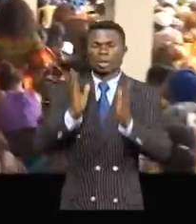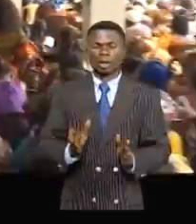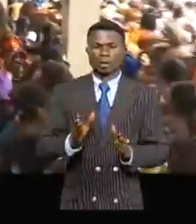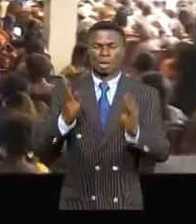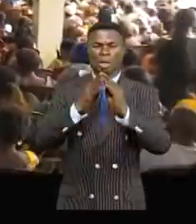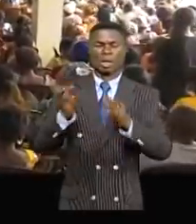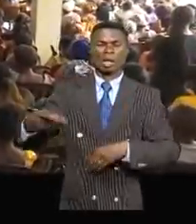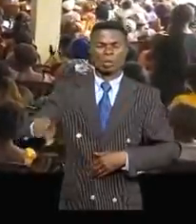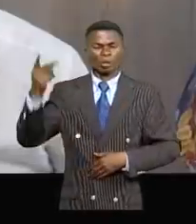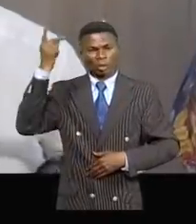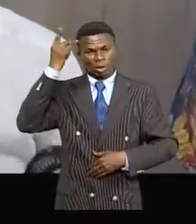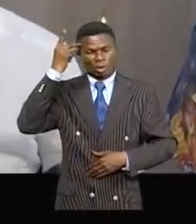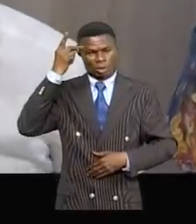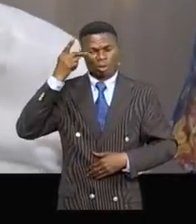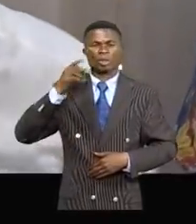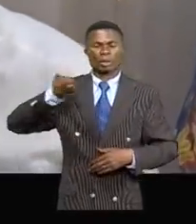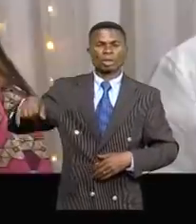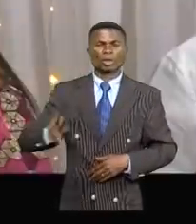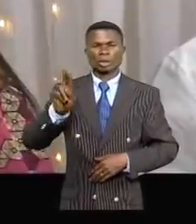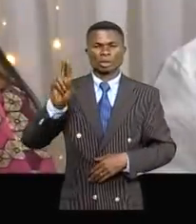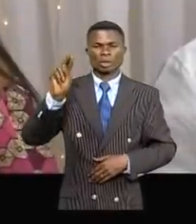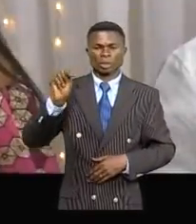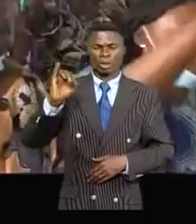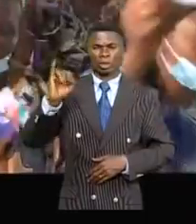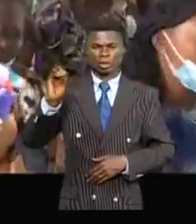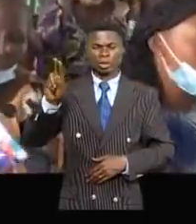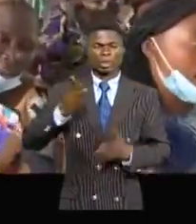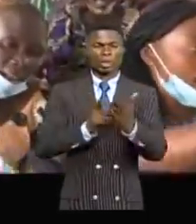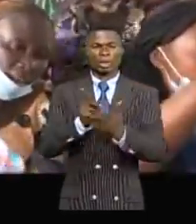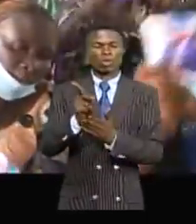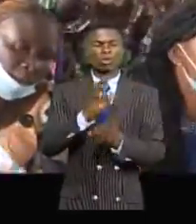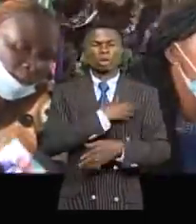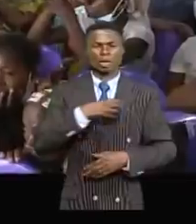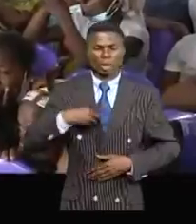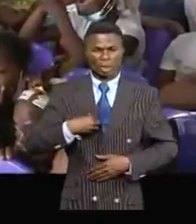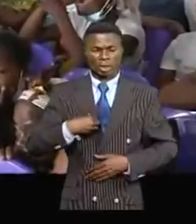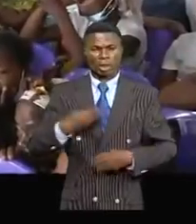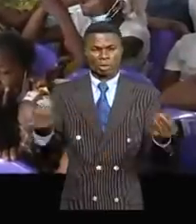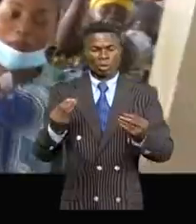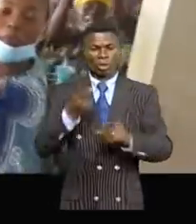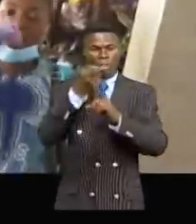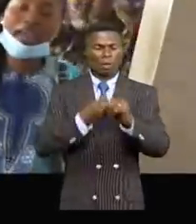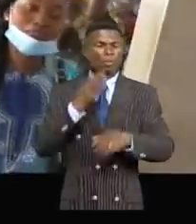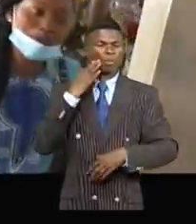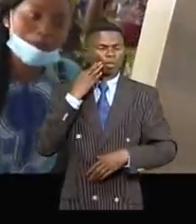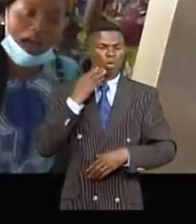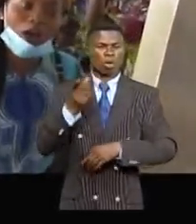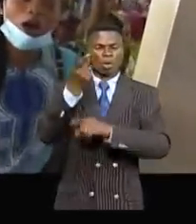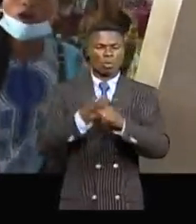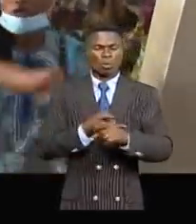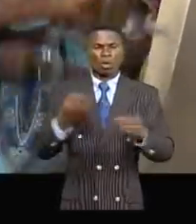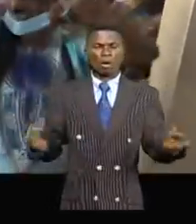provinciale de Kinshasa, Junior Nembalemba, sur le droit de la femme, ce, à l'occasion du mois de mars, mois leur